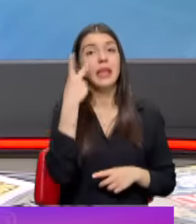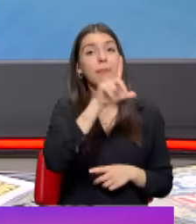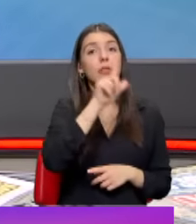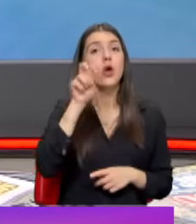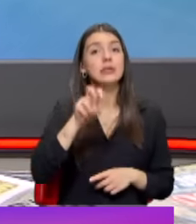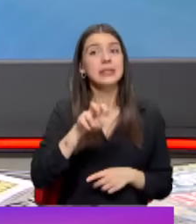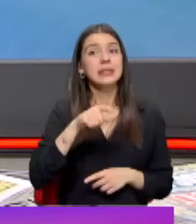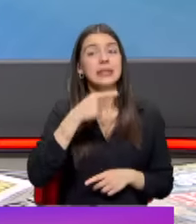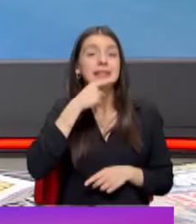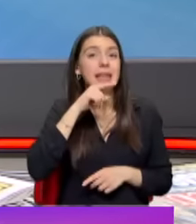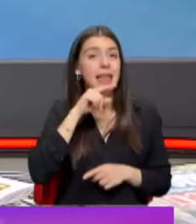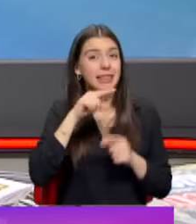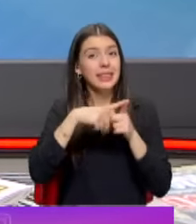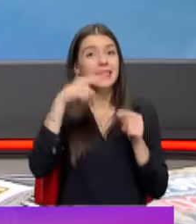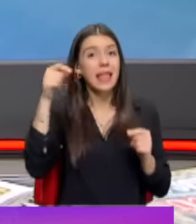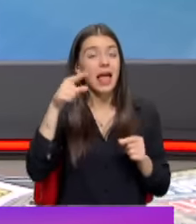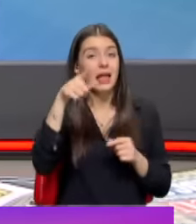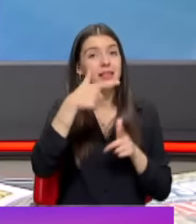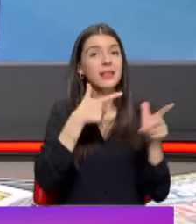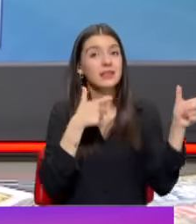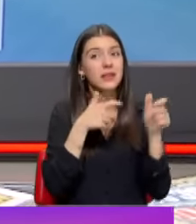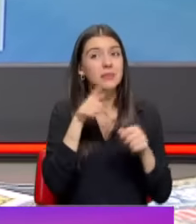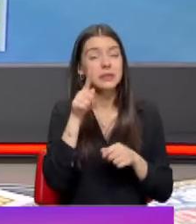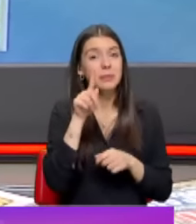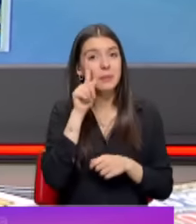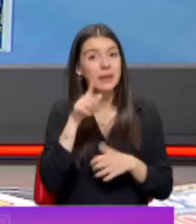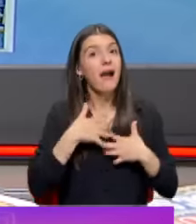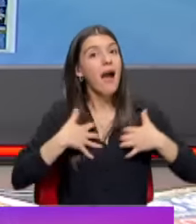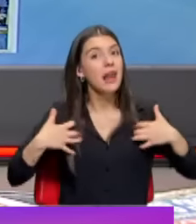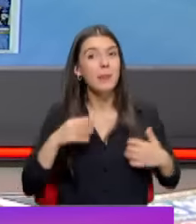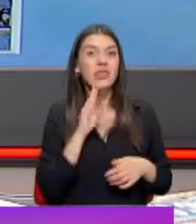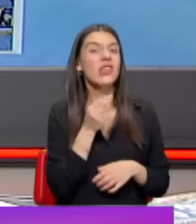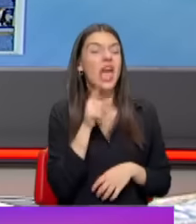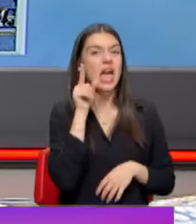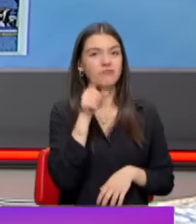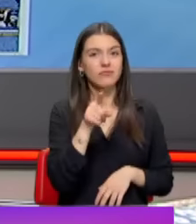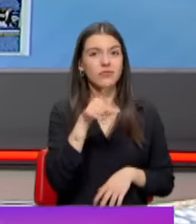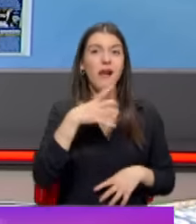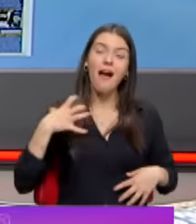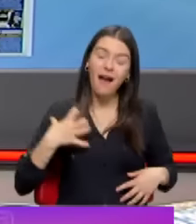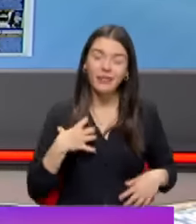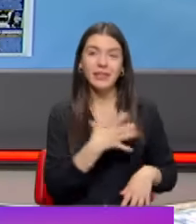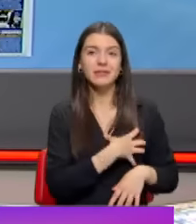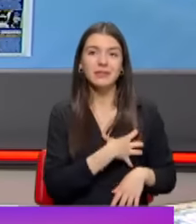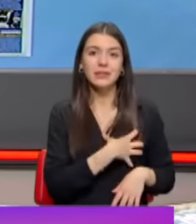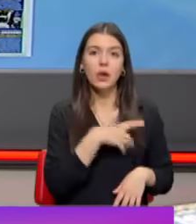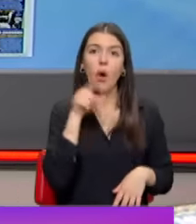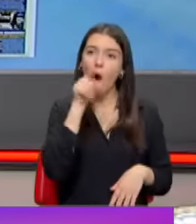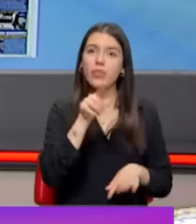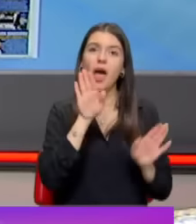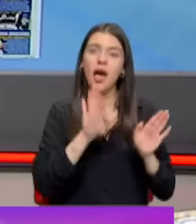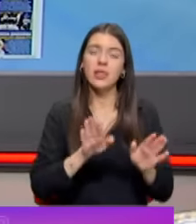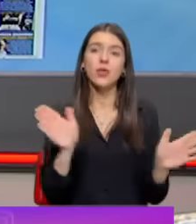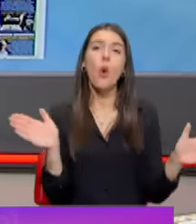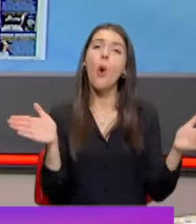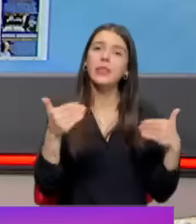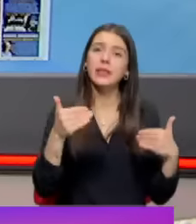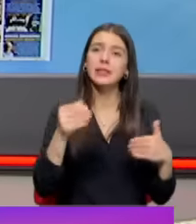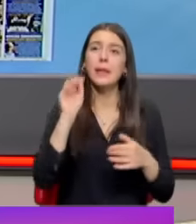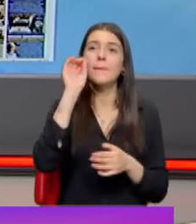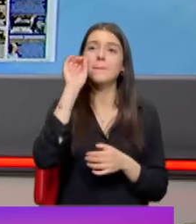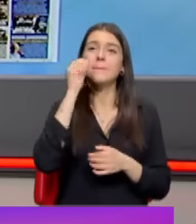Zeytindalı Harekatı'nda şehit olan bir kahraman gençti o da. Annesi ondan kalan odasını,